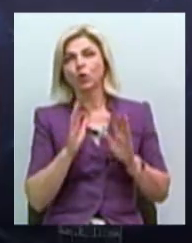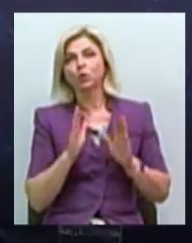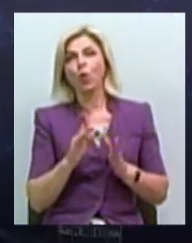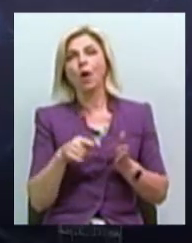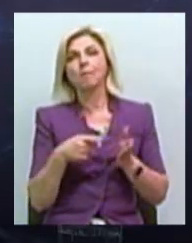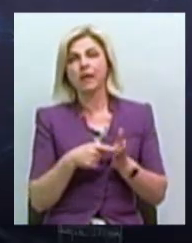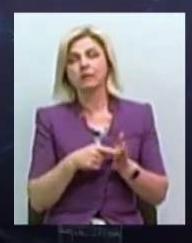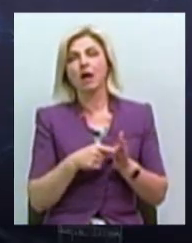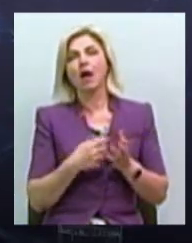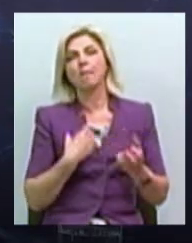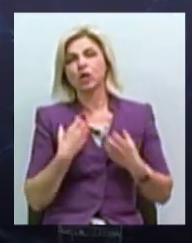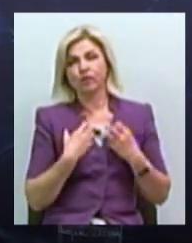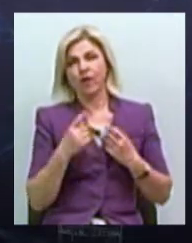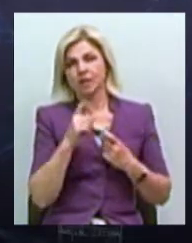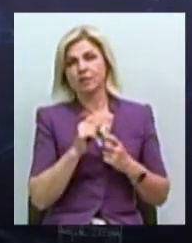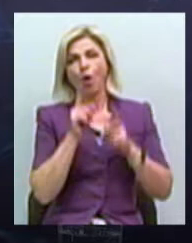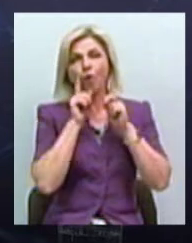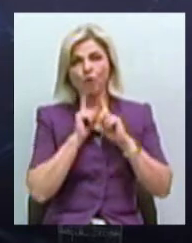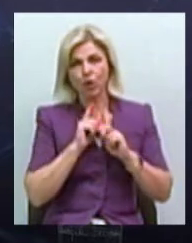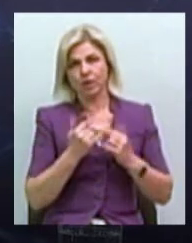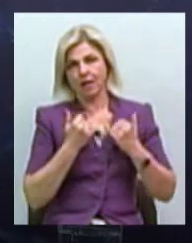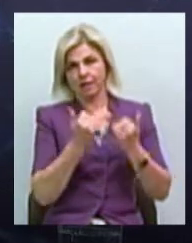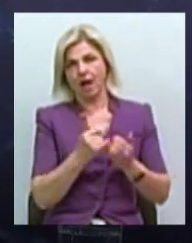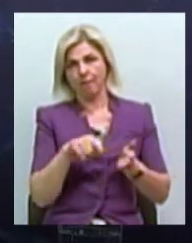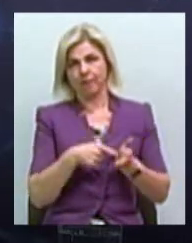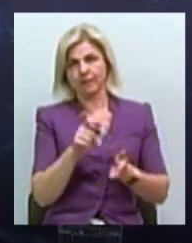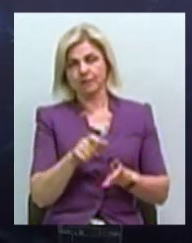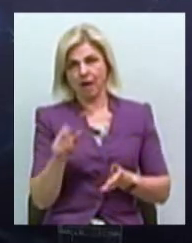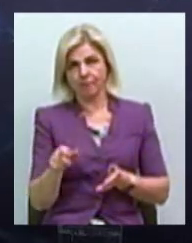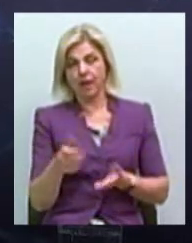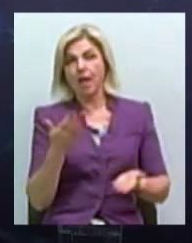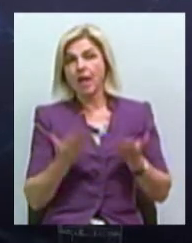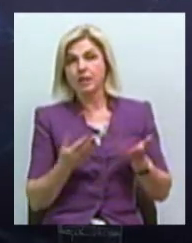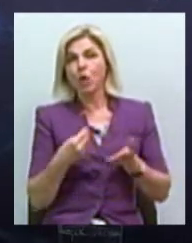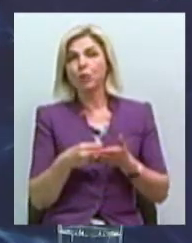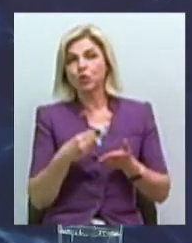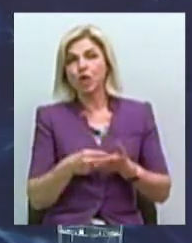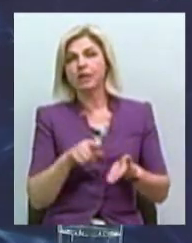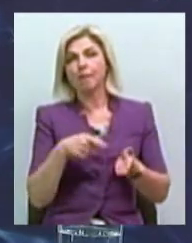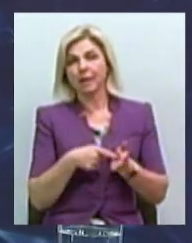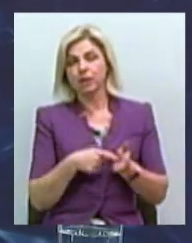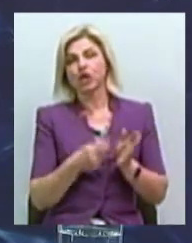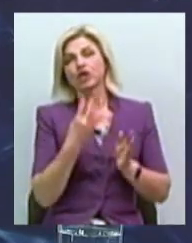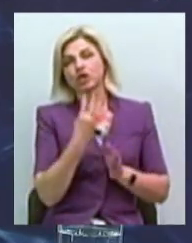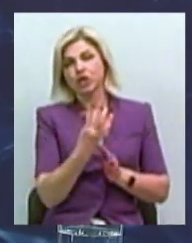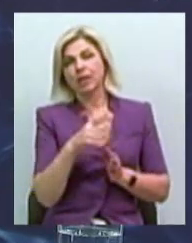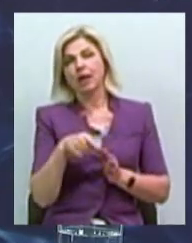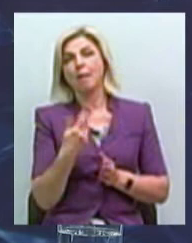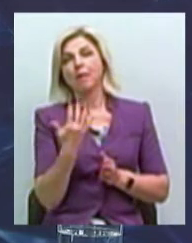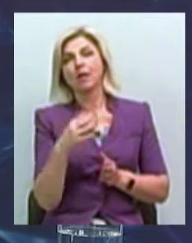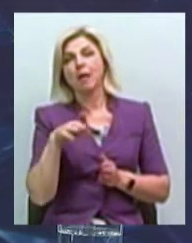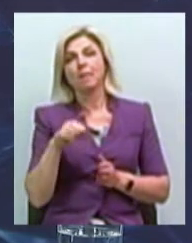опікується комфортом проживання міста. Так, і якщо на сьогодні бюджет міста 4, наприклад, 7 там, чи 4,5